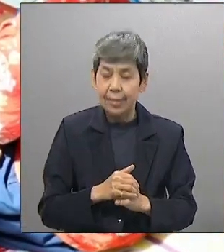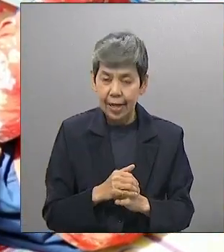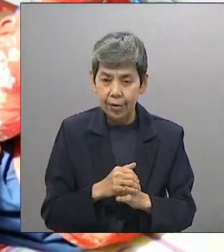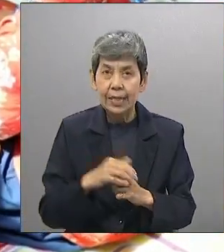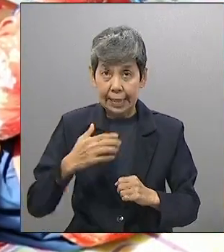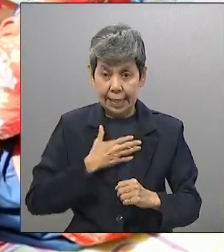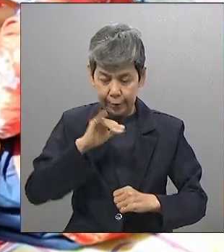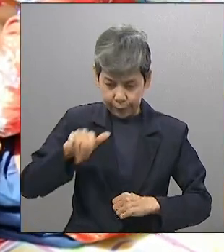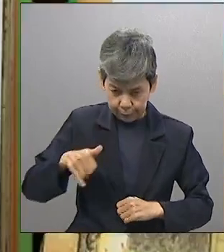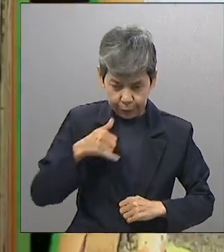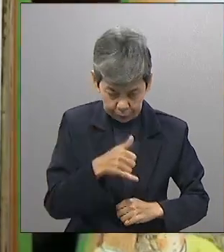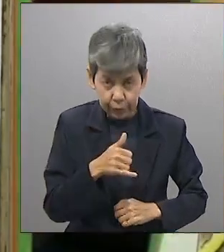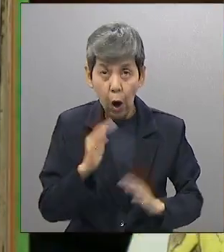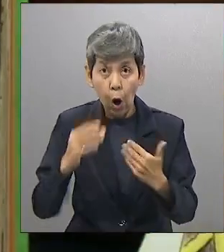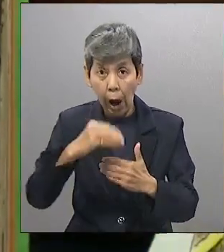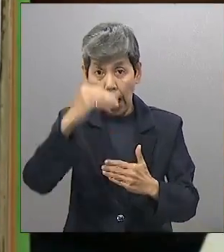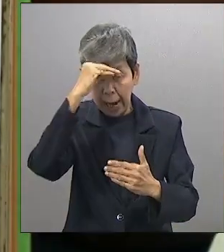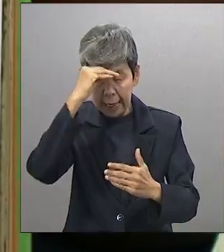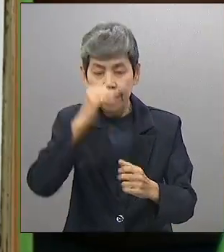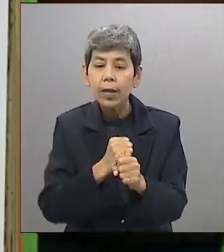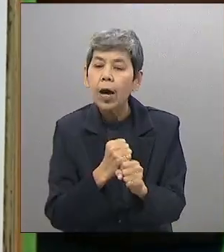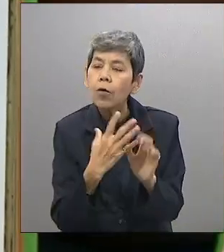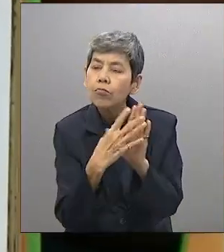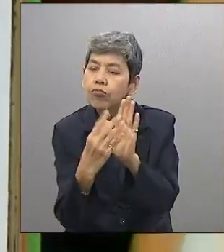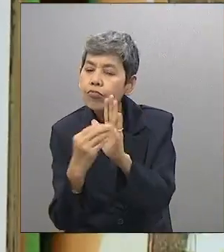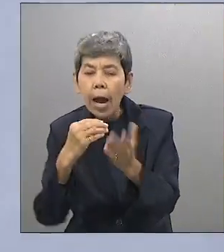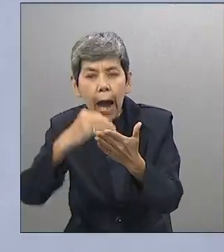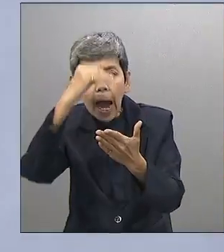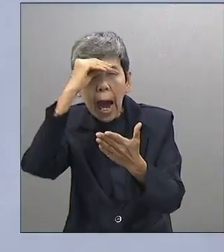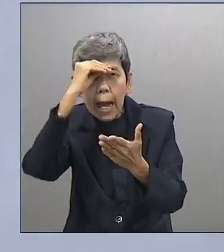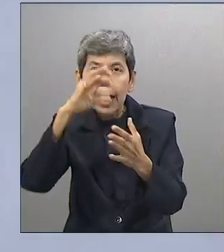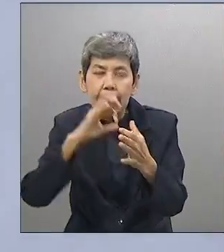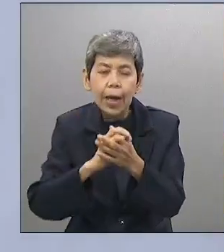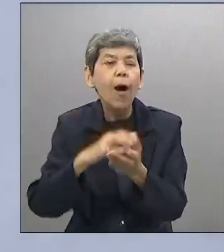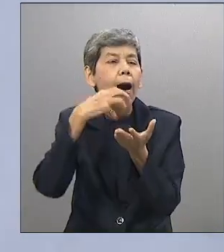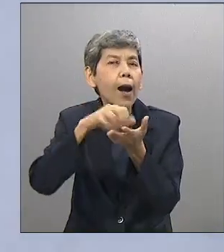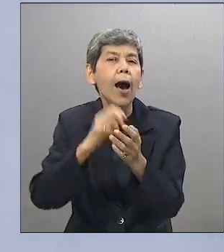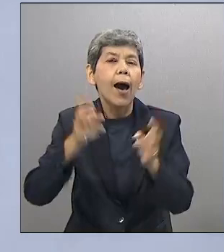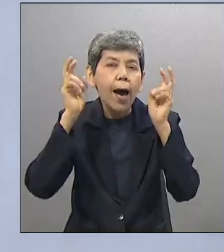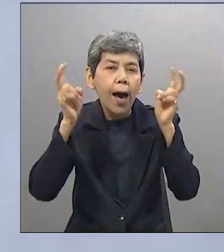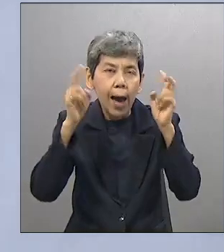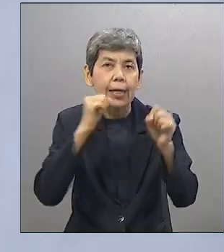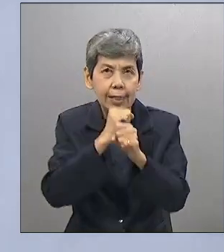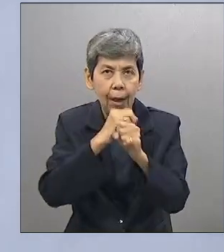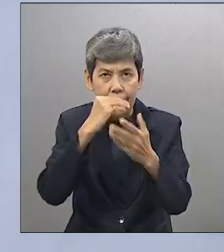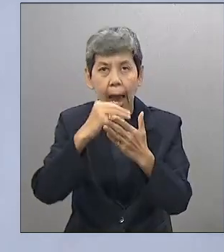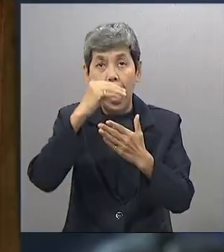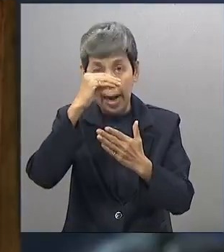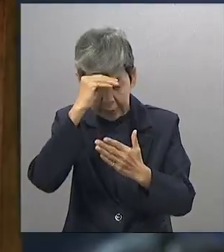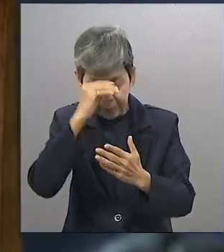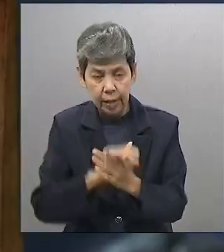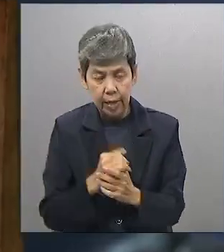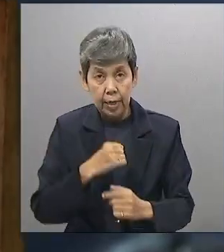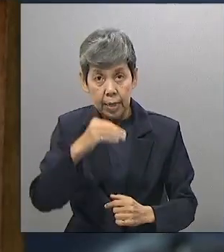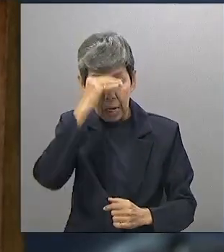ามุมให้เปมมิแการเรยนรู้ในเรียของการเล่าหนษอภาปอ่านหนษือภพให้น falei indเมorton